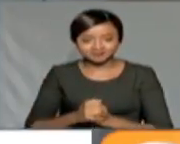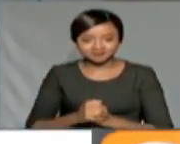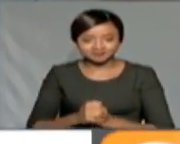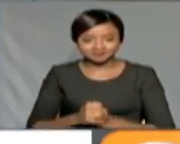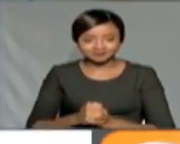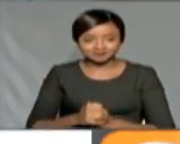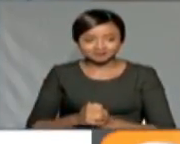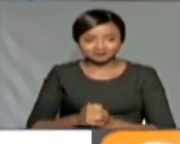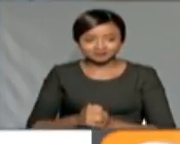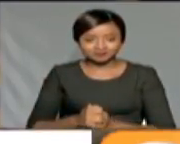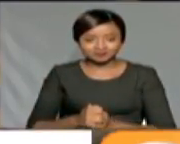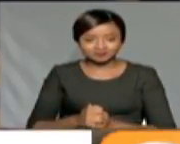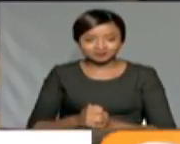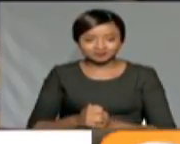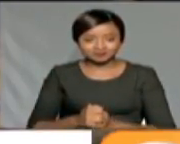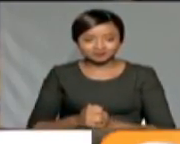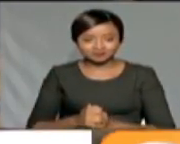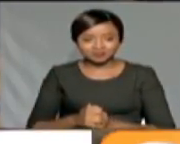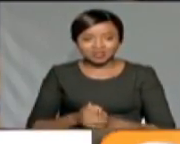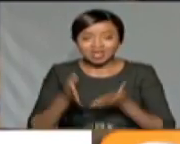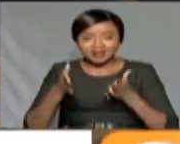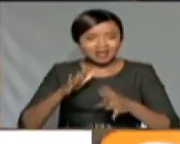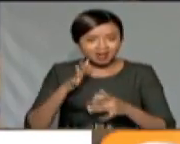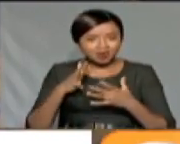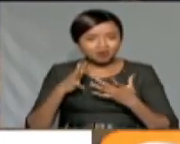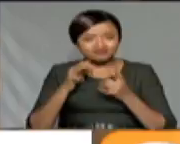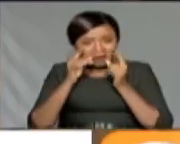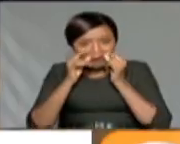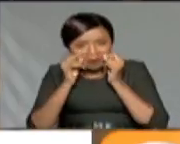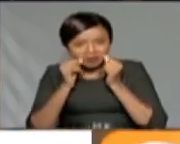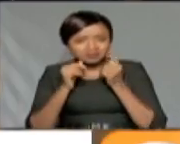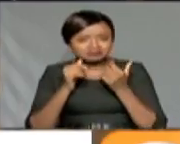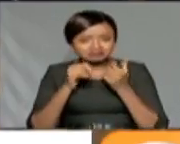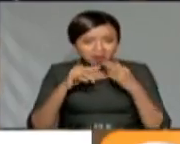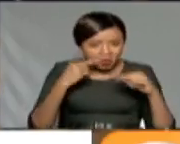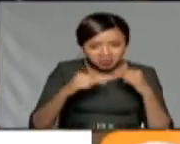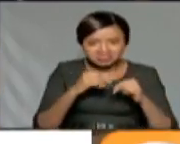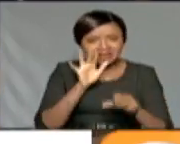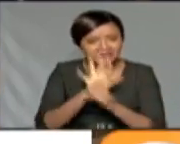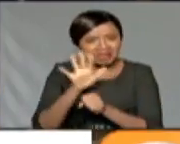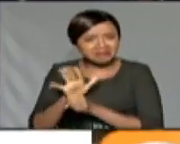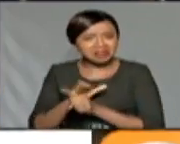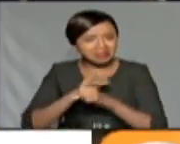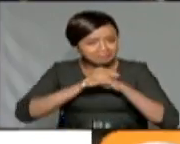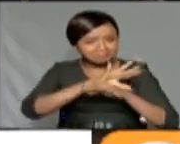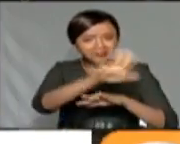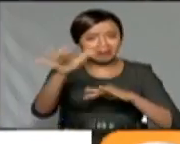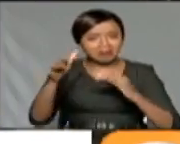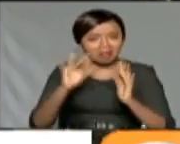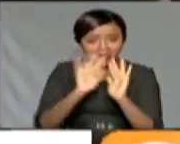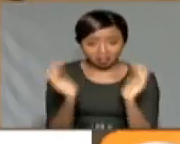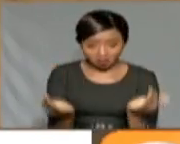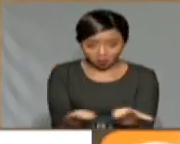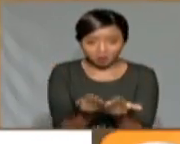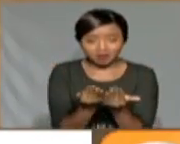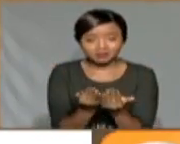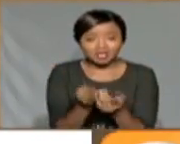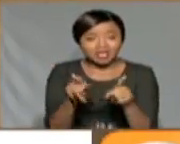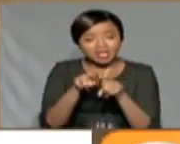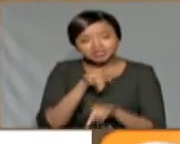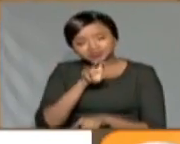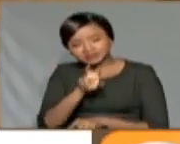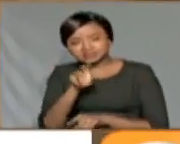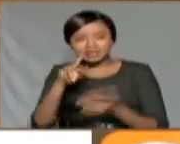are so many cat cafes in all over the world, and